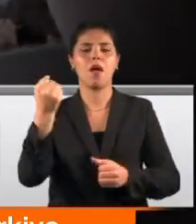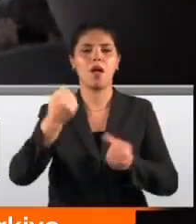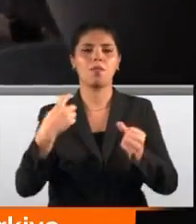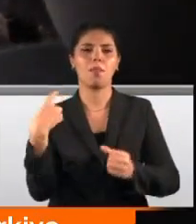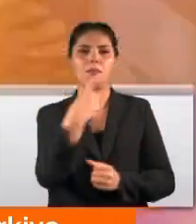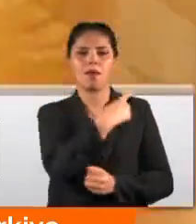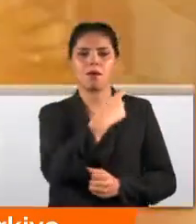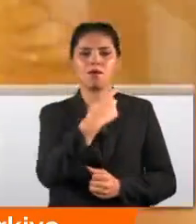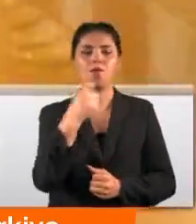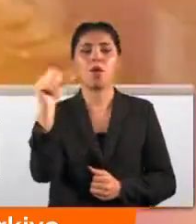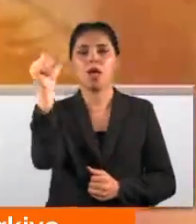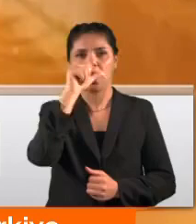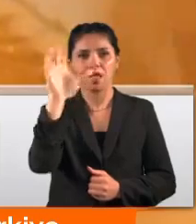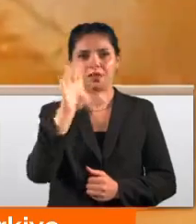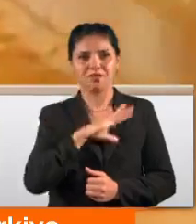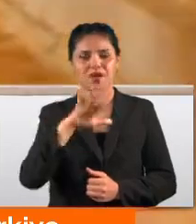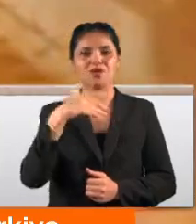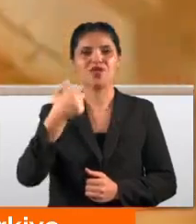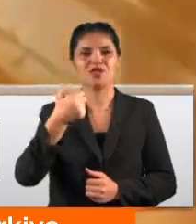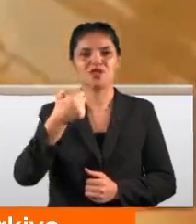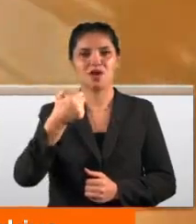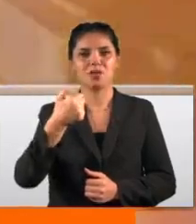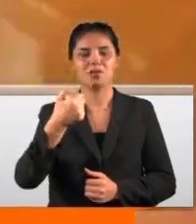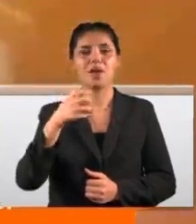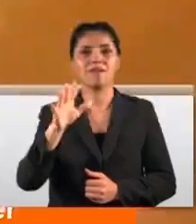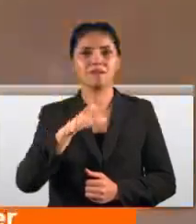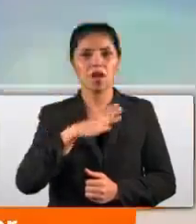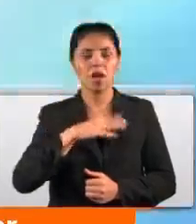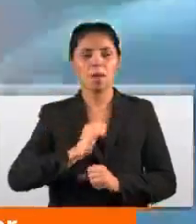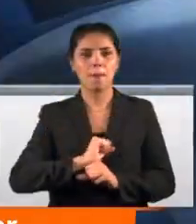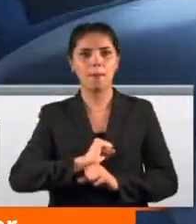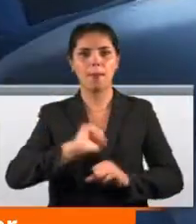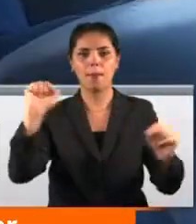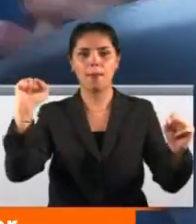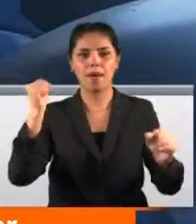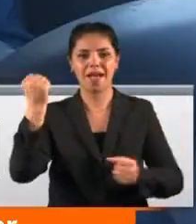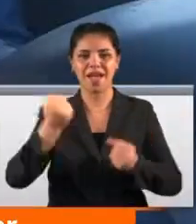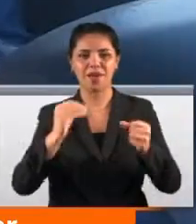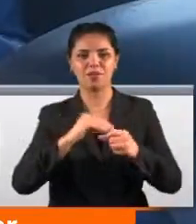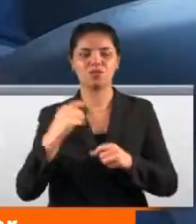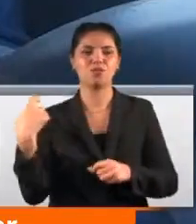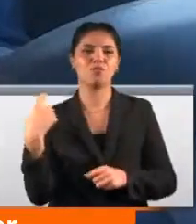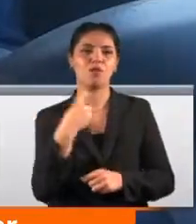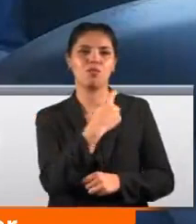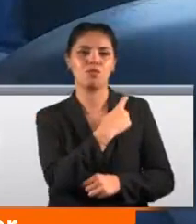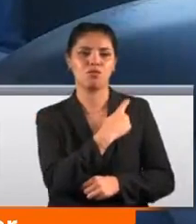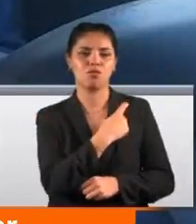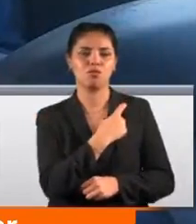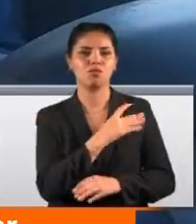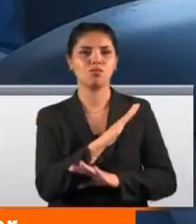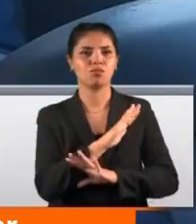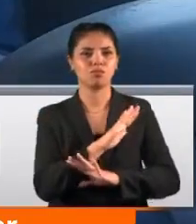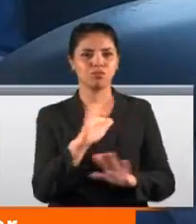gaz içeri dolunca da çakmağı çaktığı gibi İşte o korkunç patlama oldu için parfümü sıktı